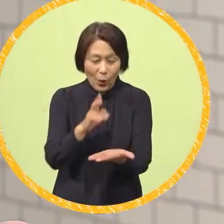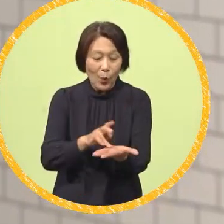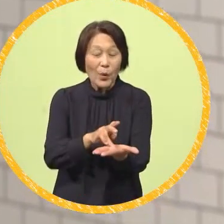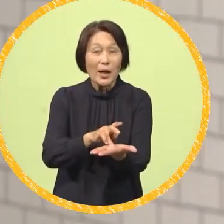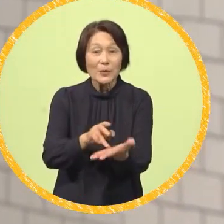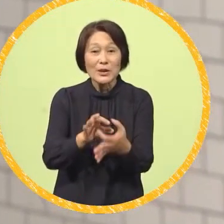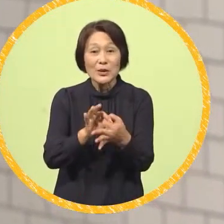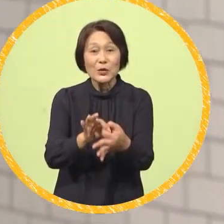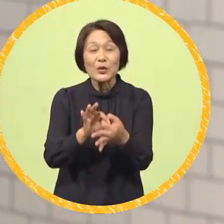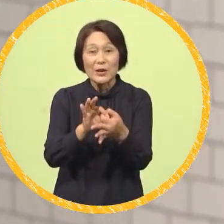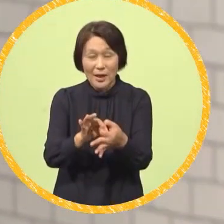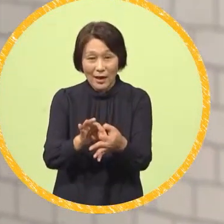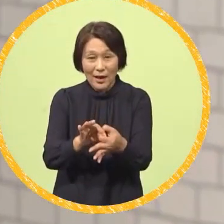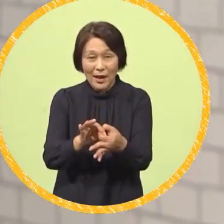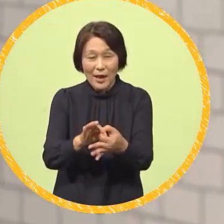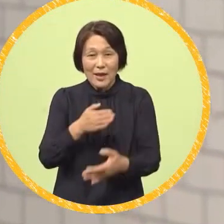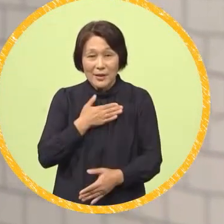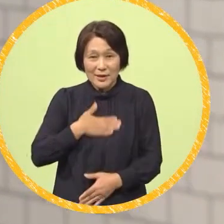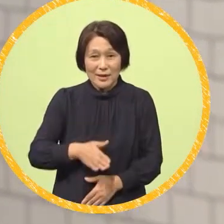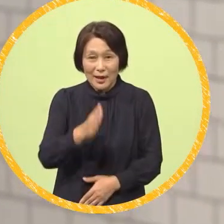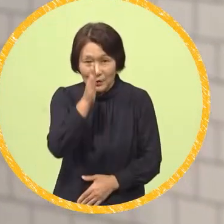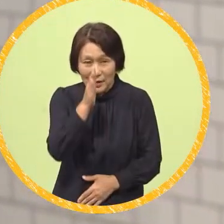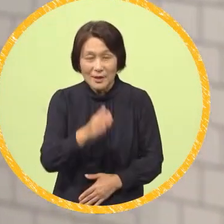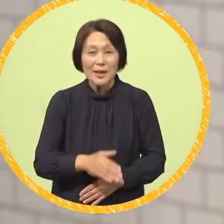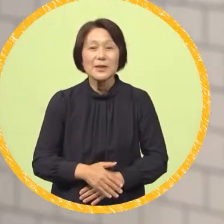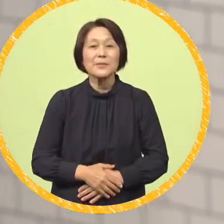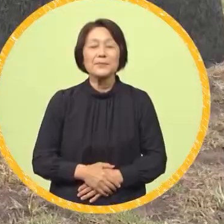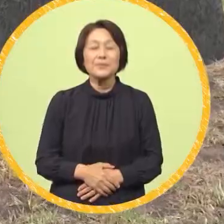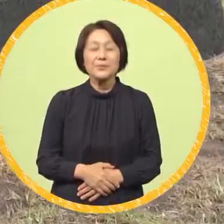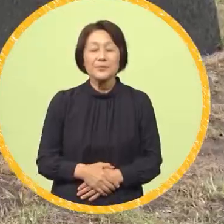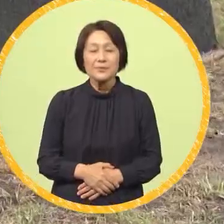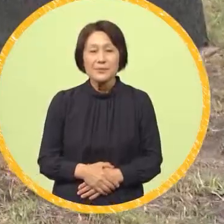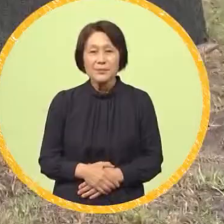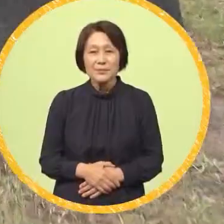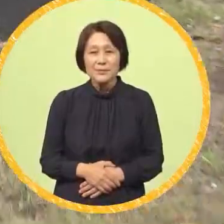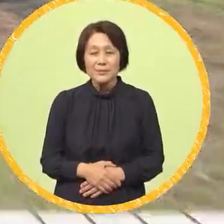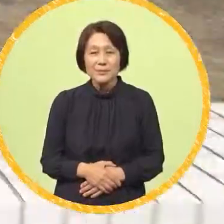について改めて知るところから始めていきましょう、うん、はい。